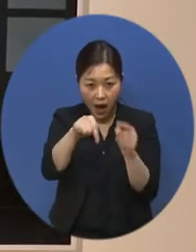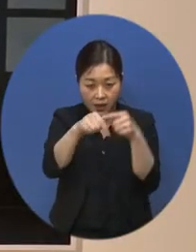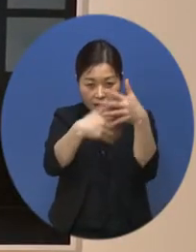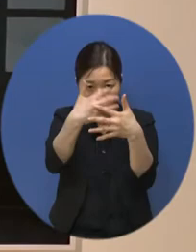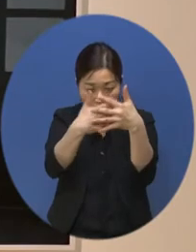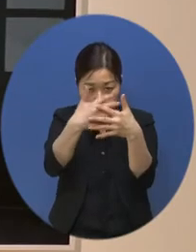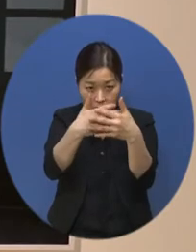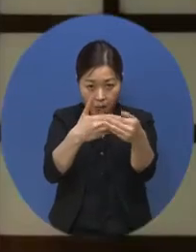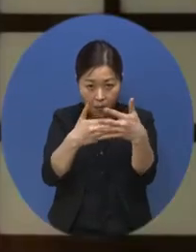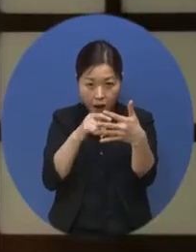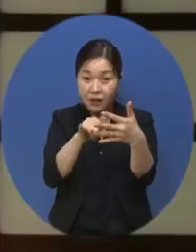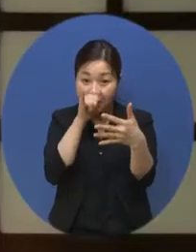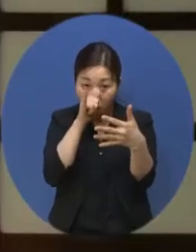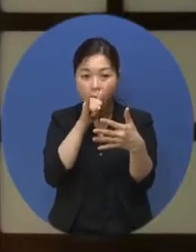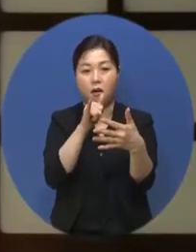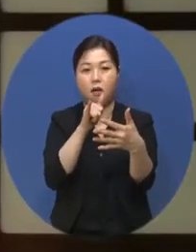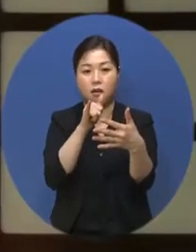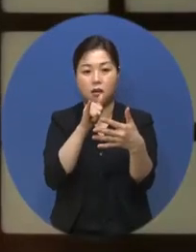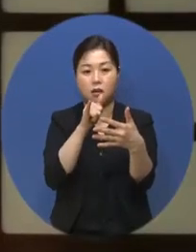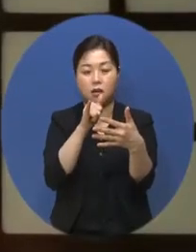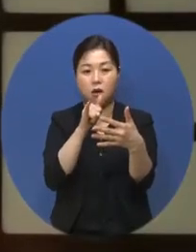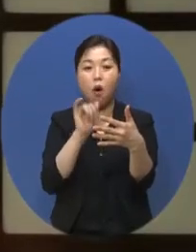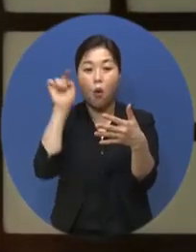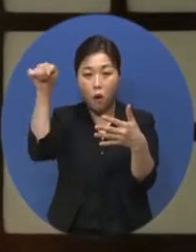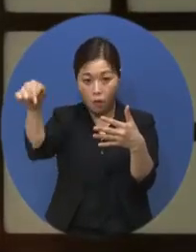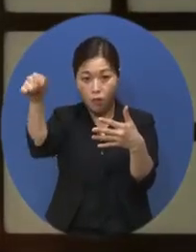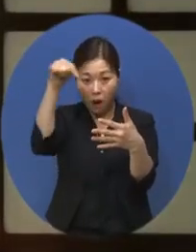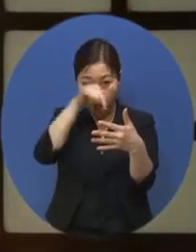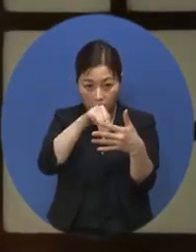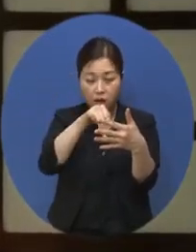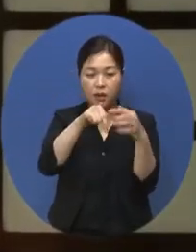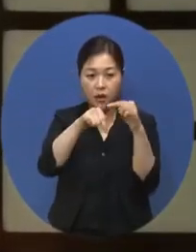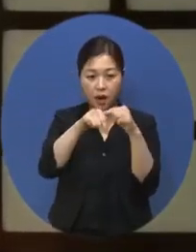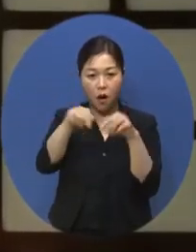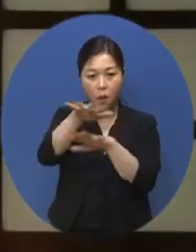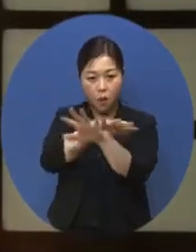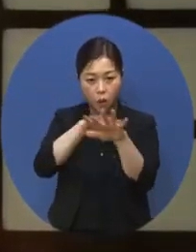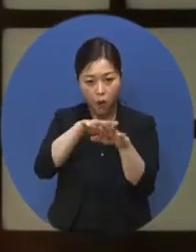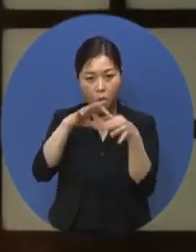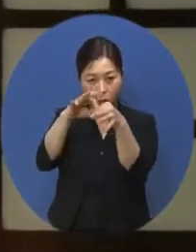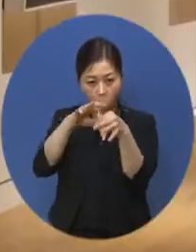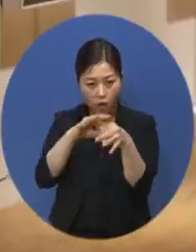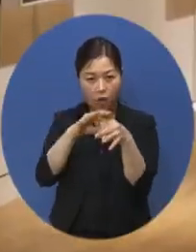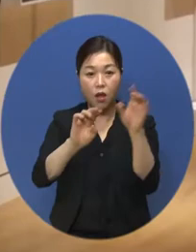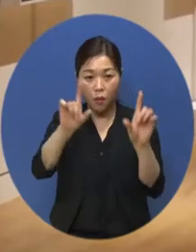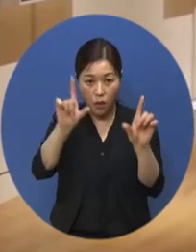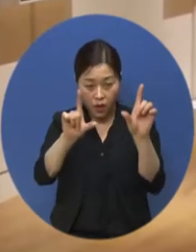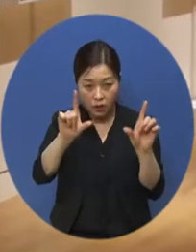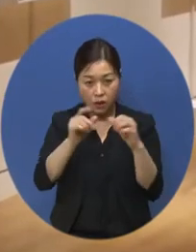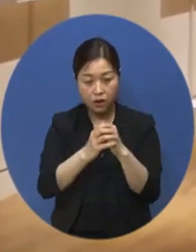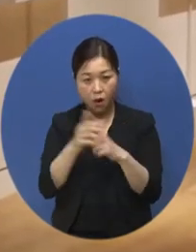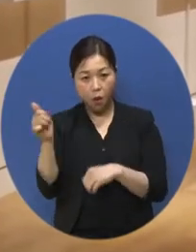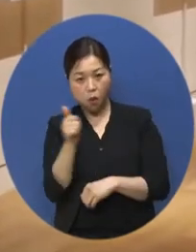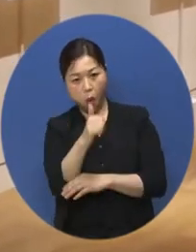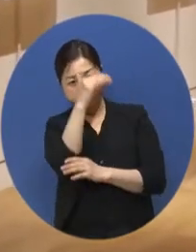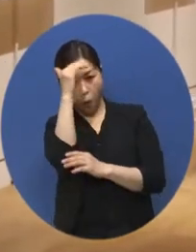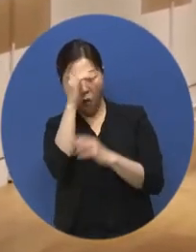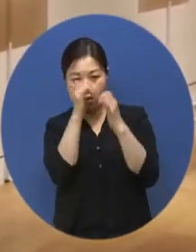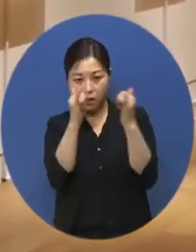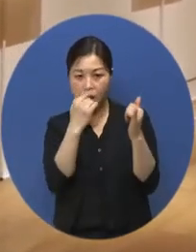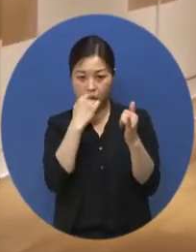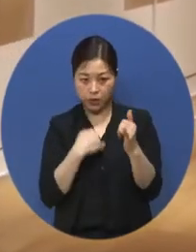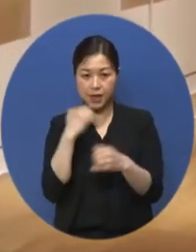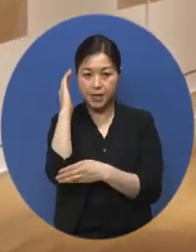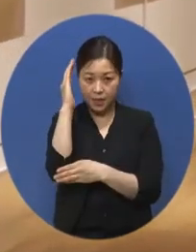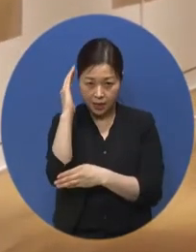프레임 창 7을 만들어 외부 이미지와 내부 이미지가 순환 하는 구조는 관람객들에게 자신의 이야기